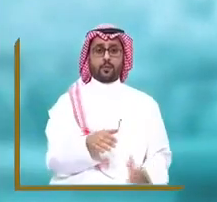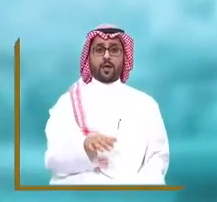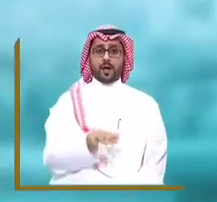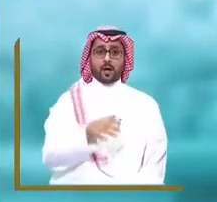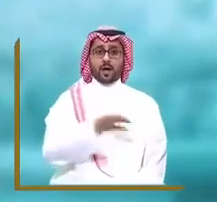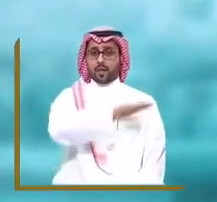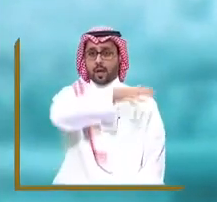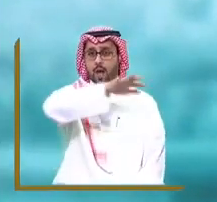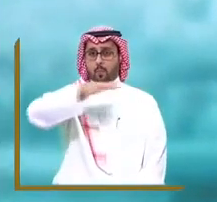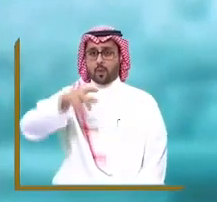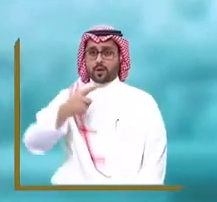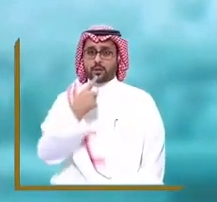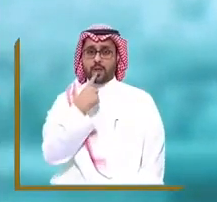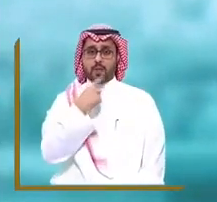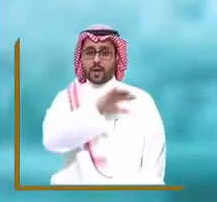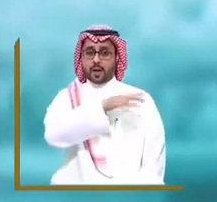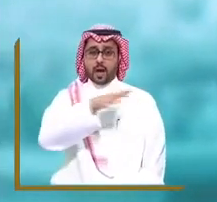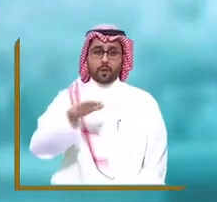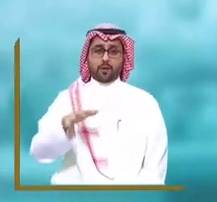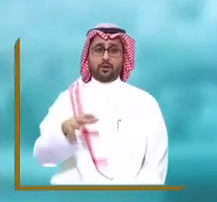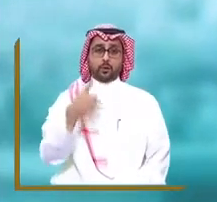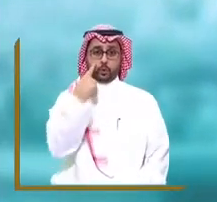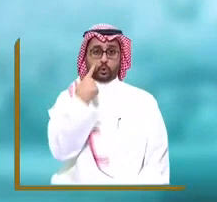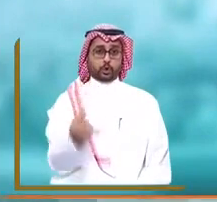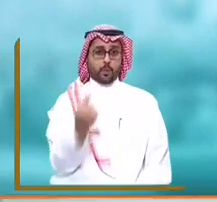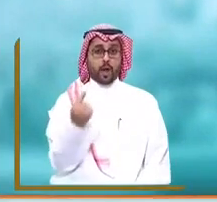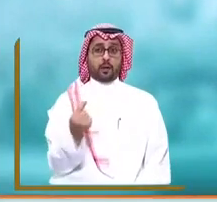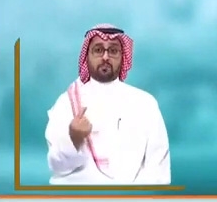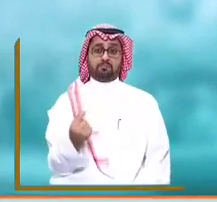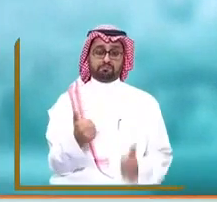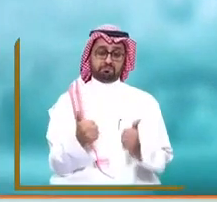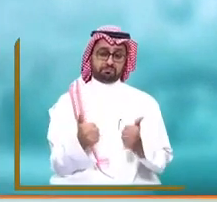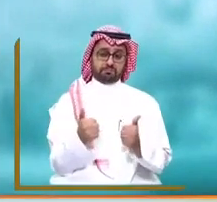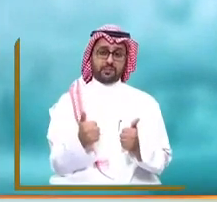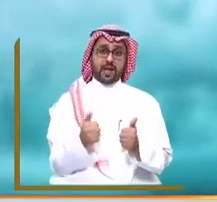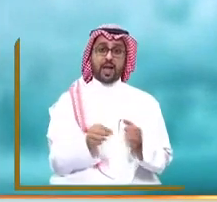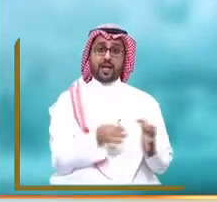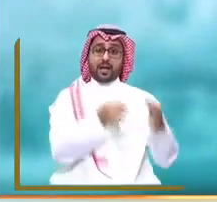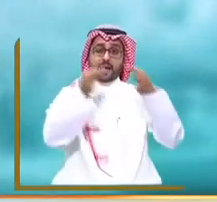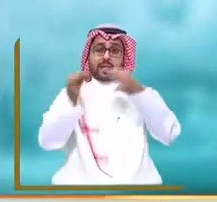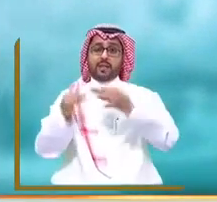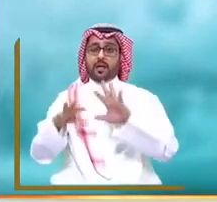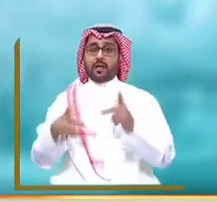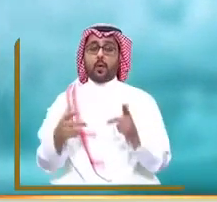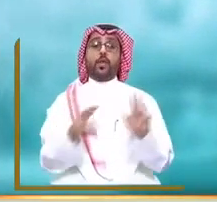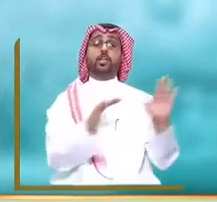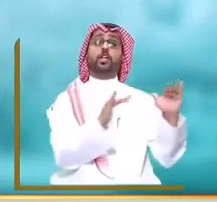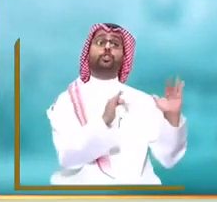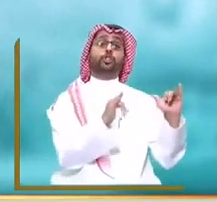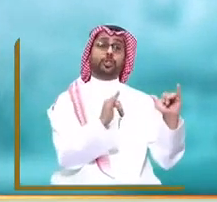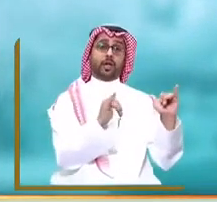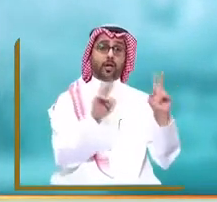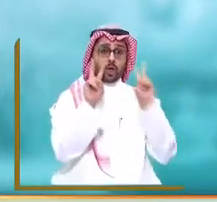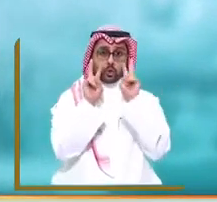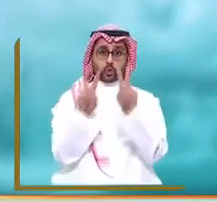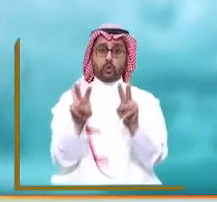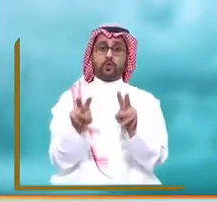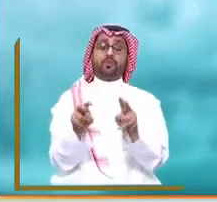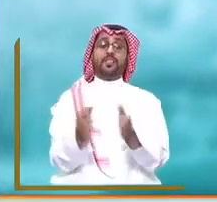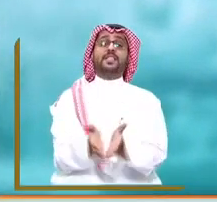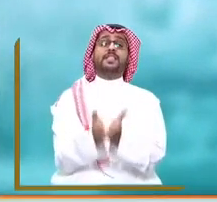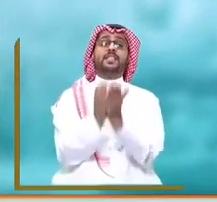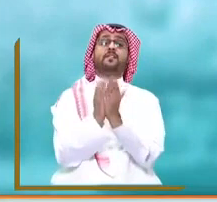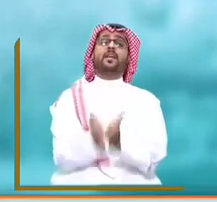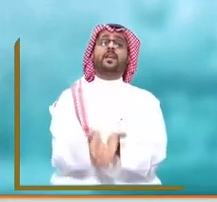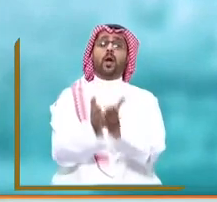بين أمواج البحر وجمال الطبيعة الخلابة التي تعكس جمال سواحل البحر الأحمر، انطلقت